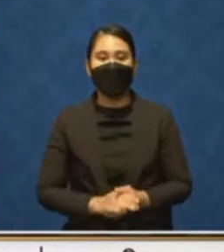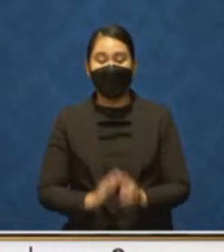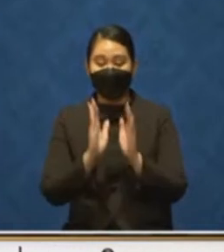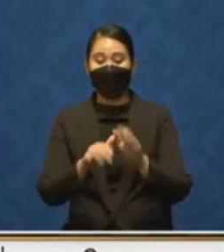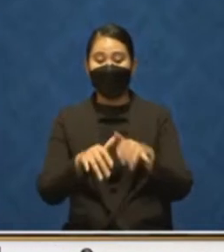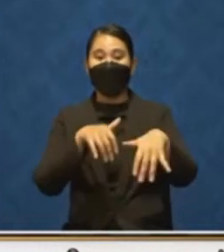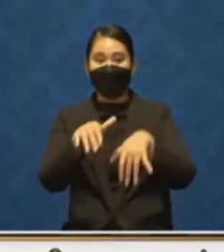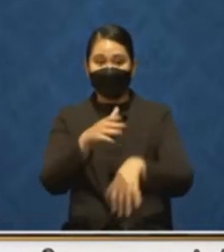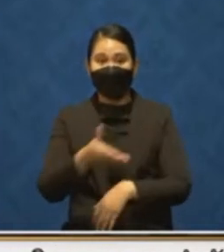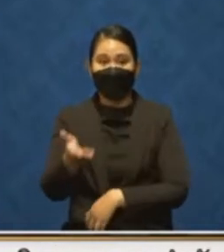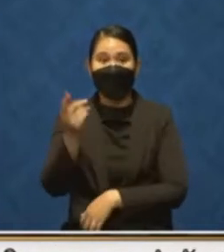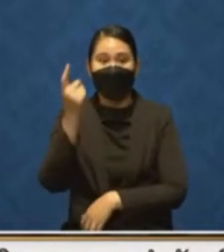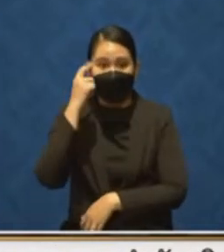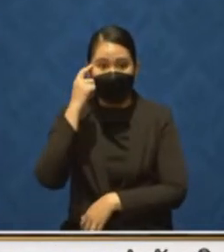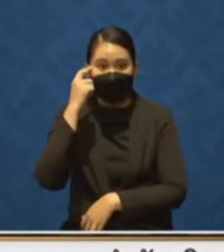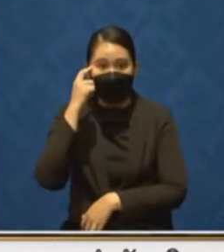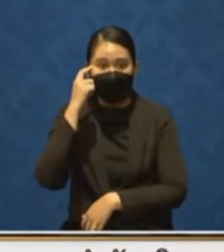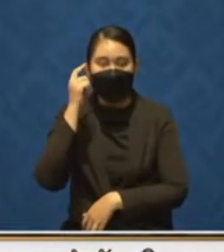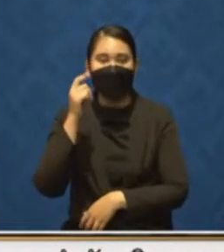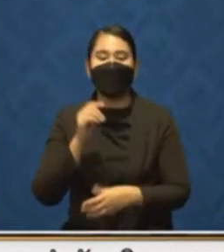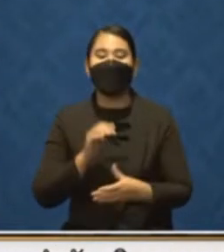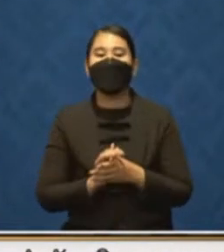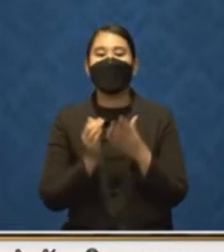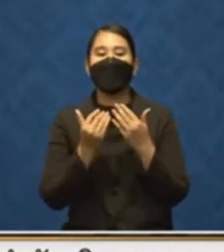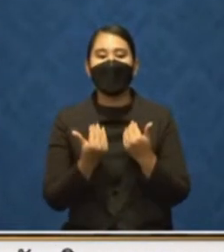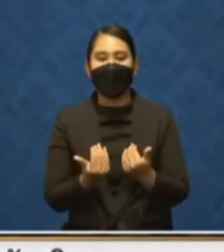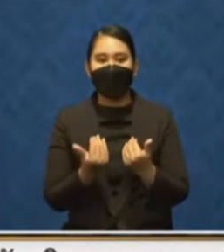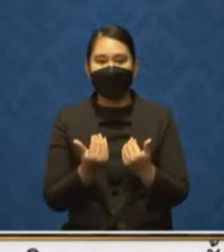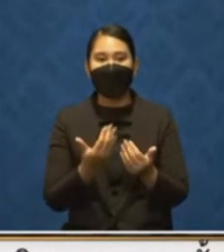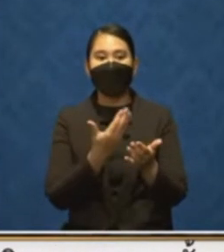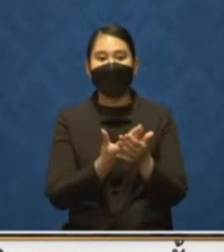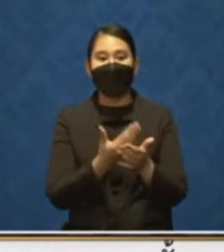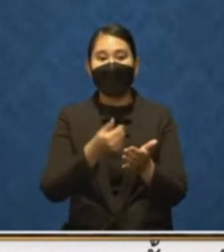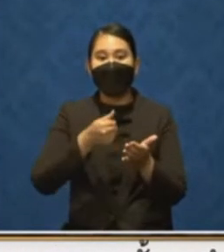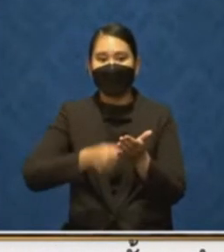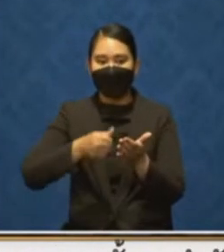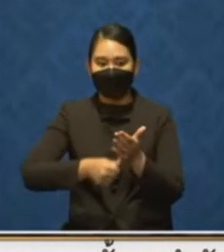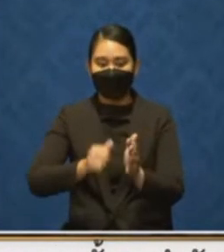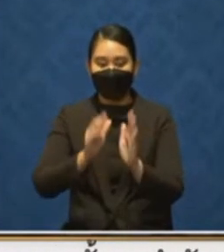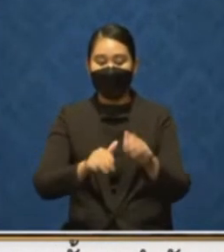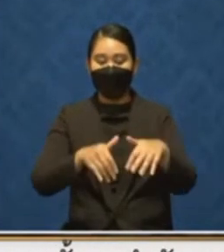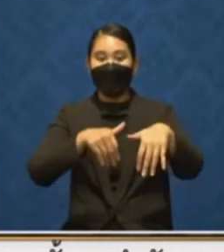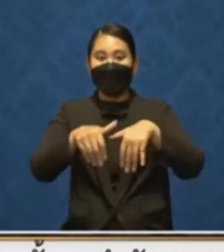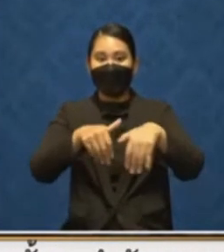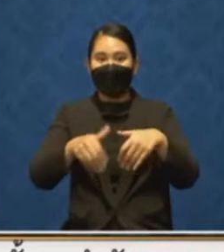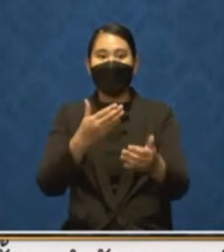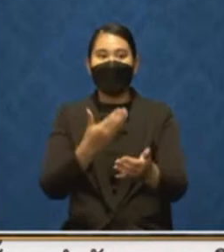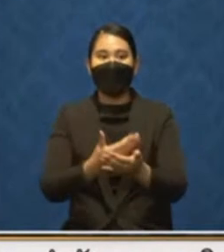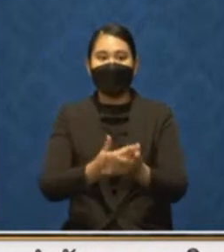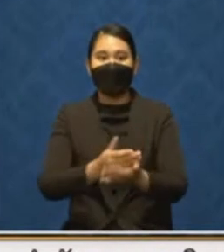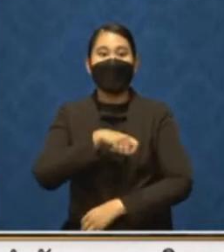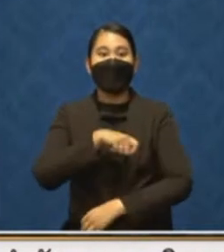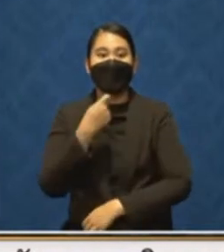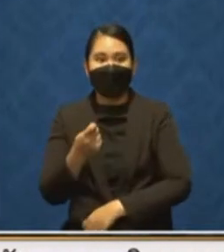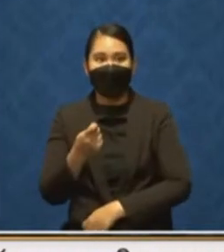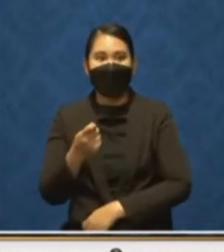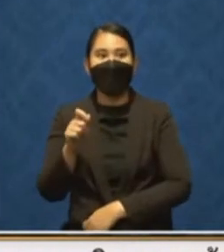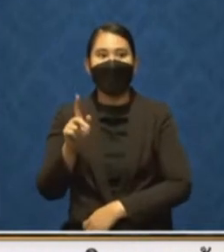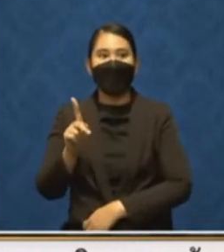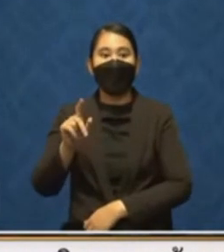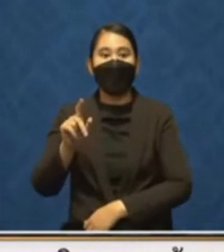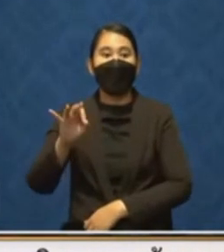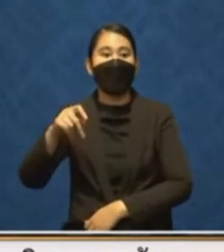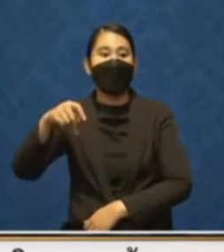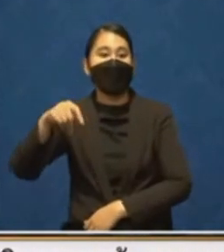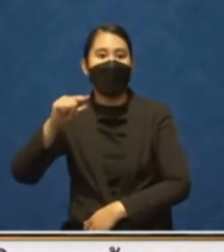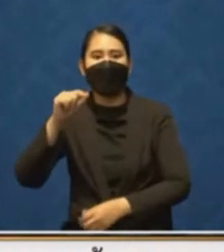ไหมทุกวันนี้เราต้องใช้ภาษีของเราเนี่ยไปจ่ายค่าความพร้อมให้กับการไฟฟ้าฝ่ายผลิตเอาไป